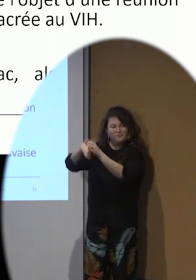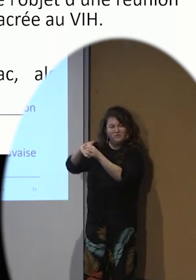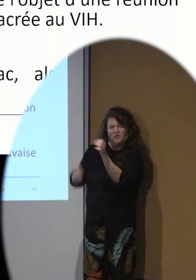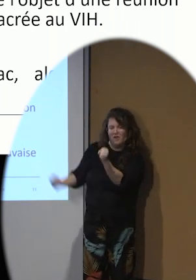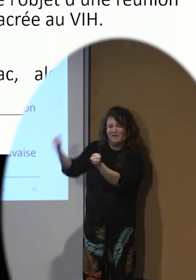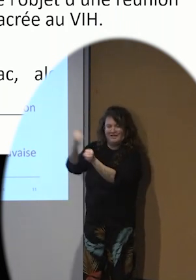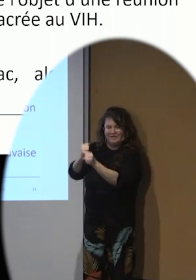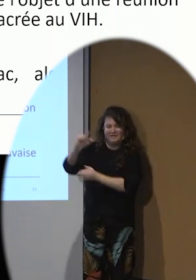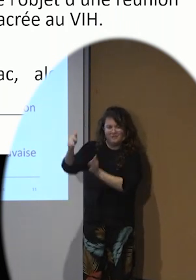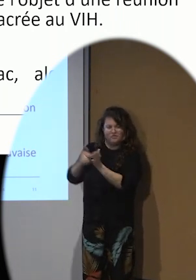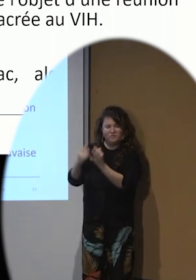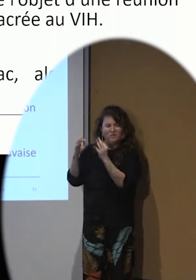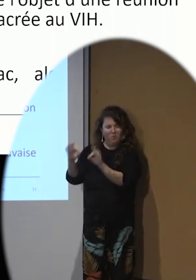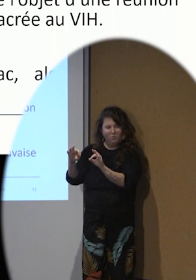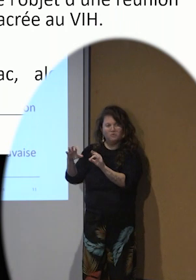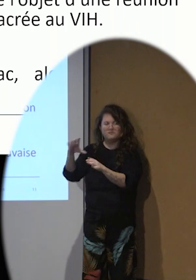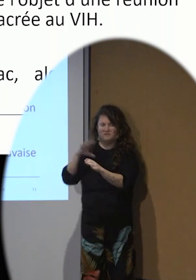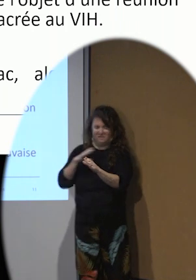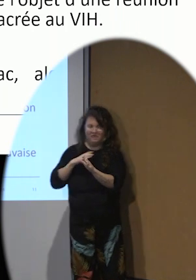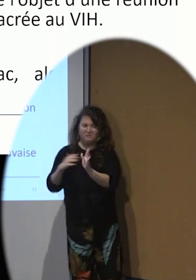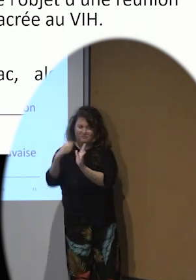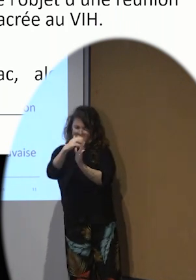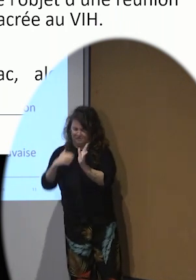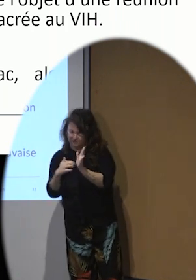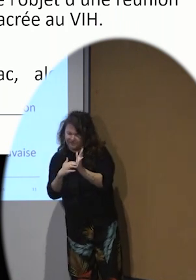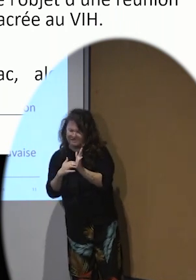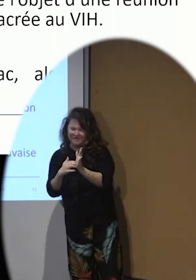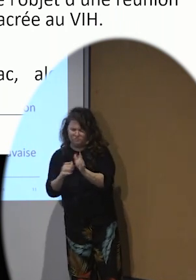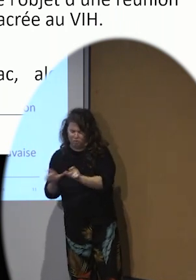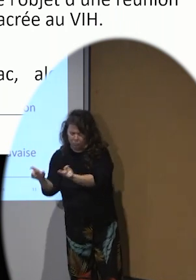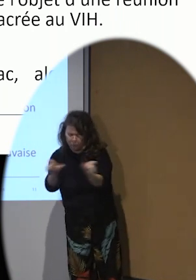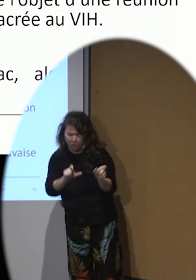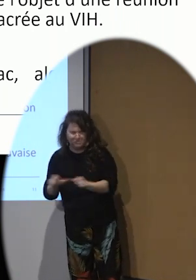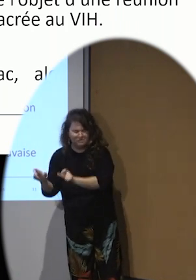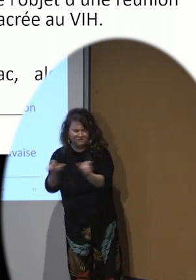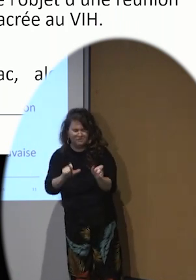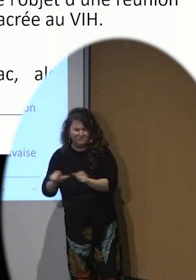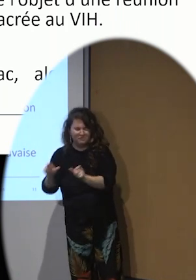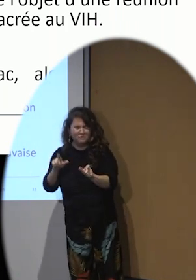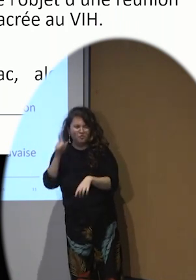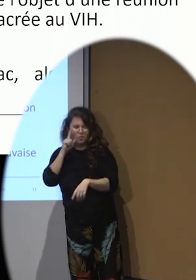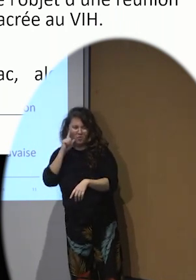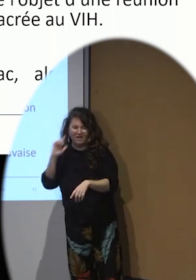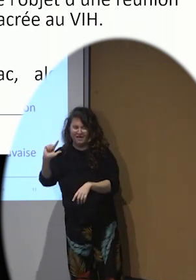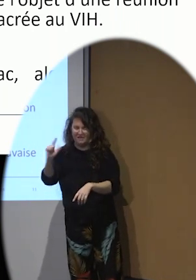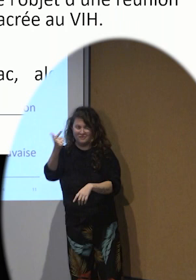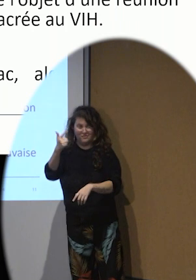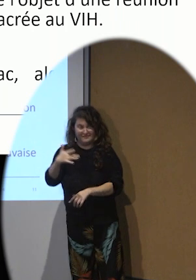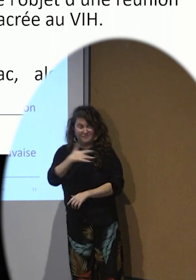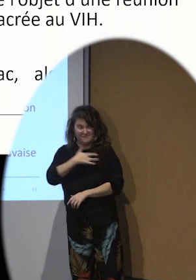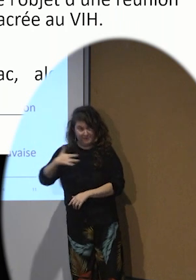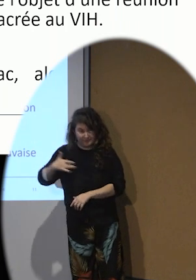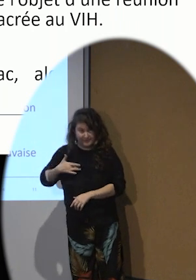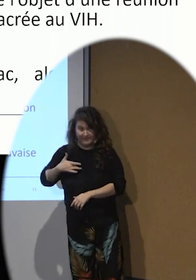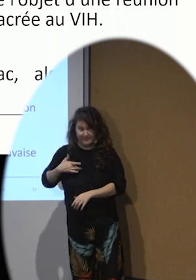la maîtrise des maladies non transmissibles. Il s'agit du deuxième problème de santé publique à faire l'objet d'une réunion de haut